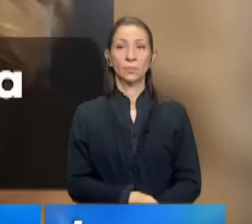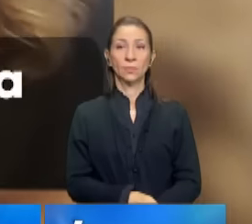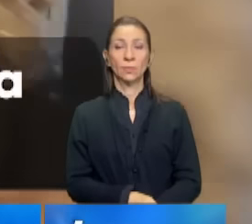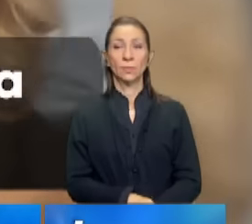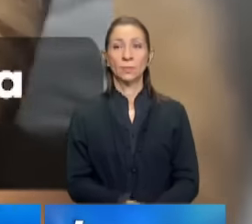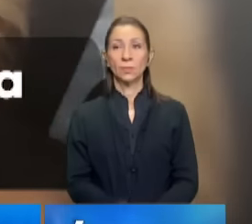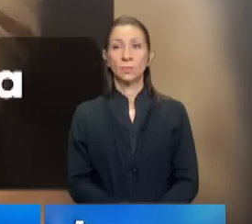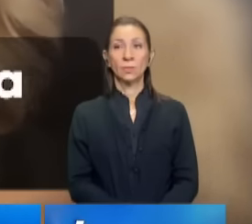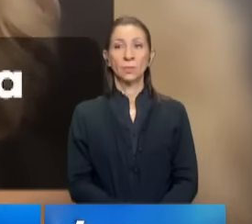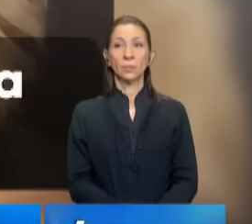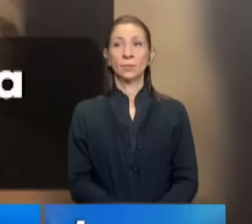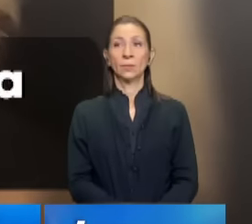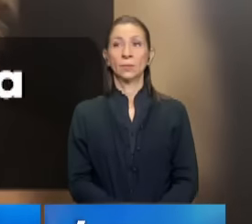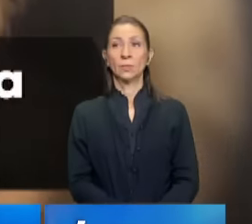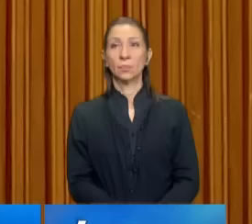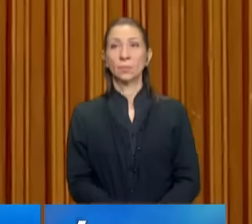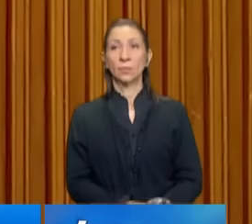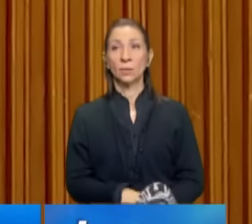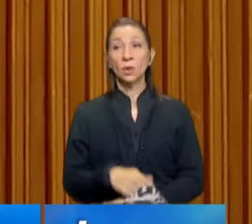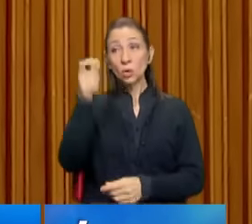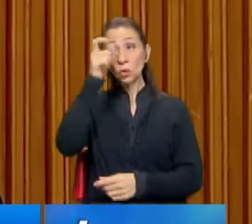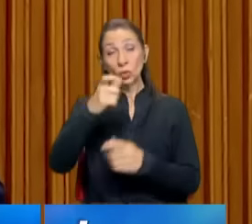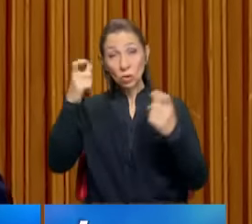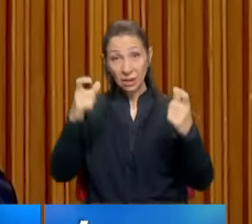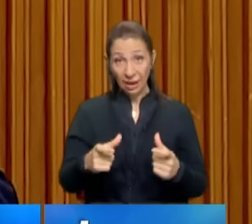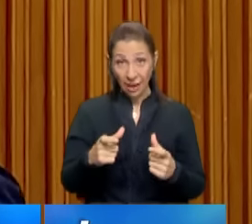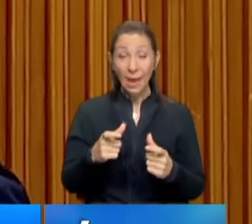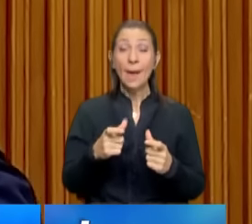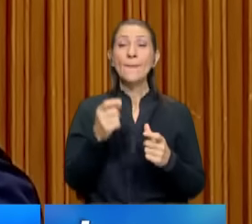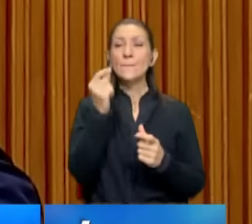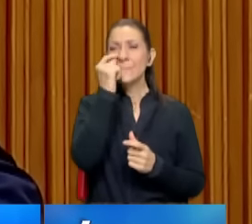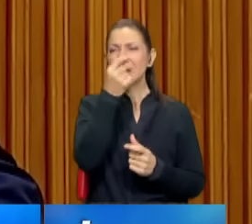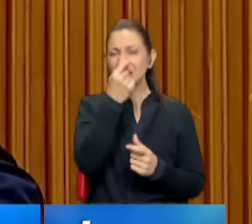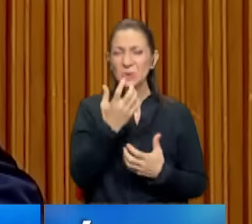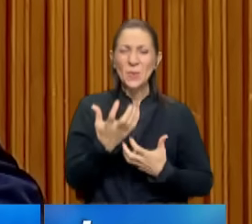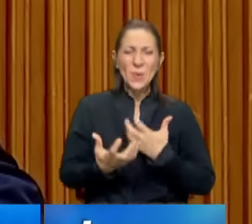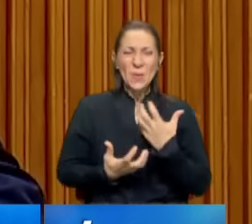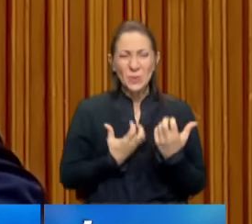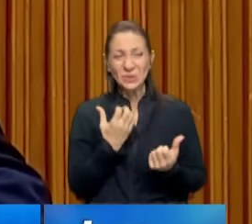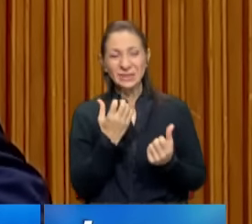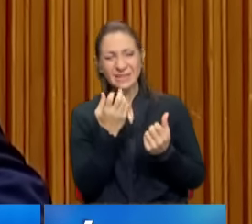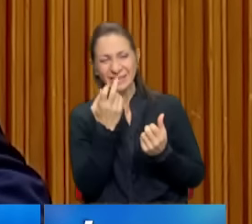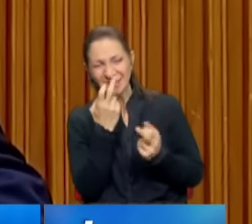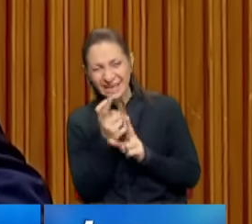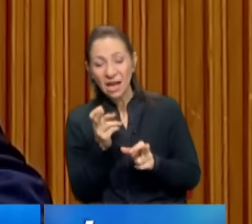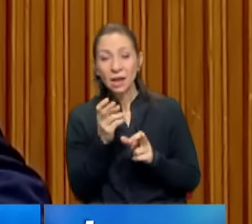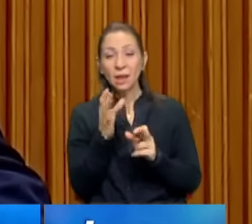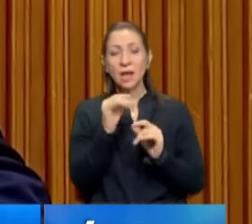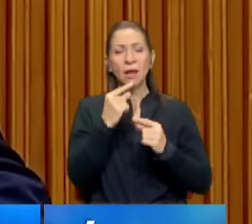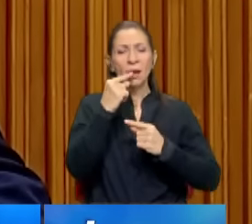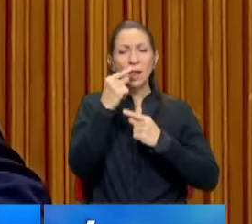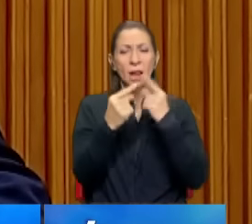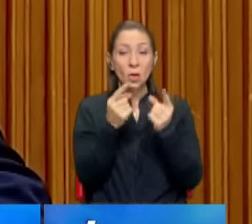Erdoğan elinin altındaki baklayı çıkaracak. Türkiye basit ajitasyonlarla,